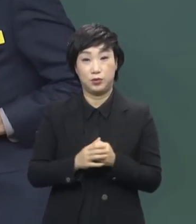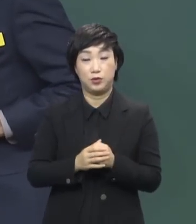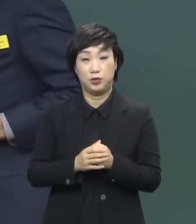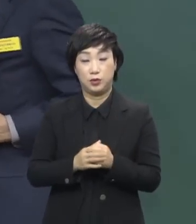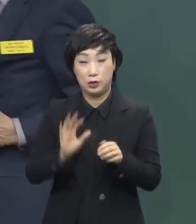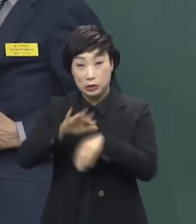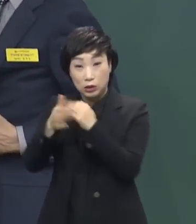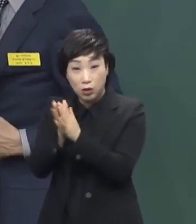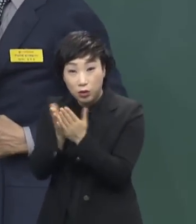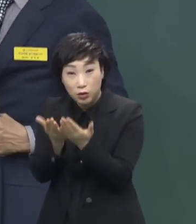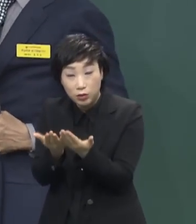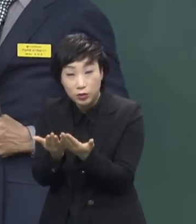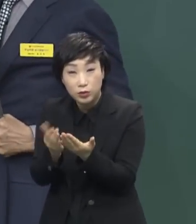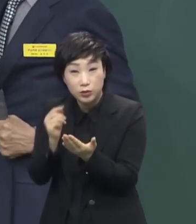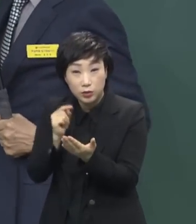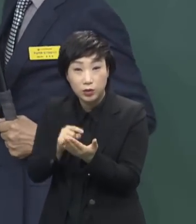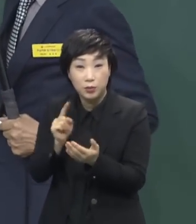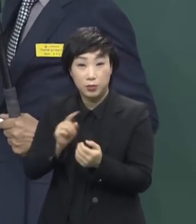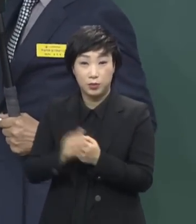성경은